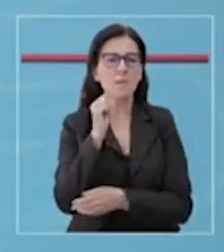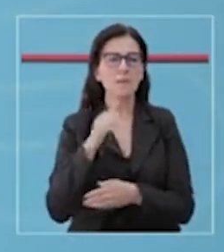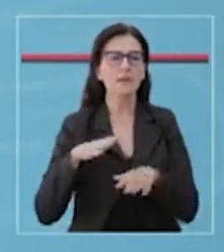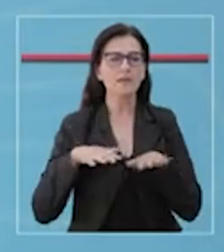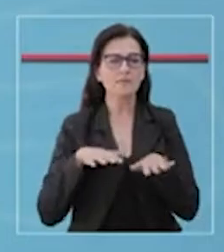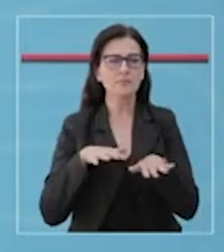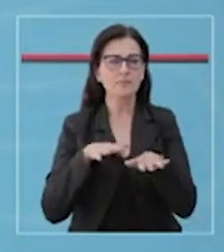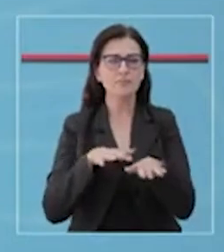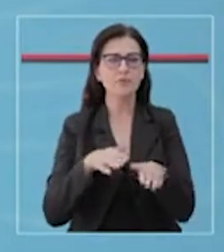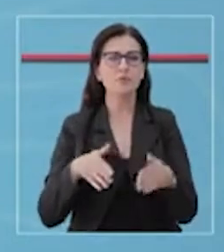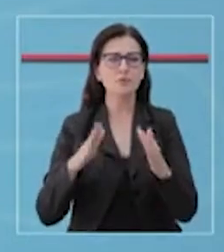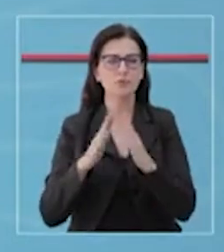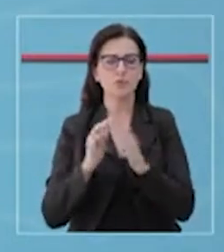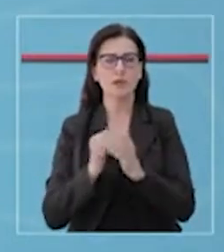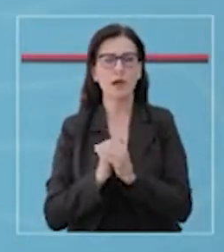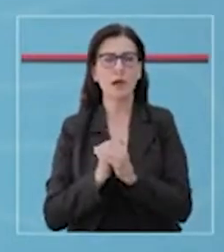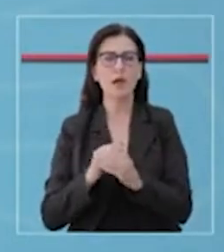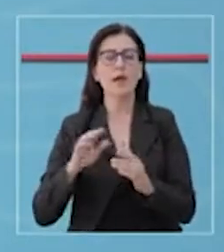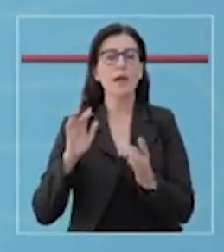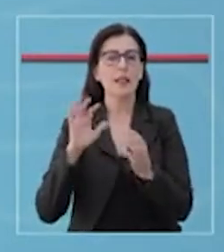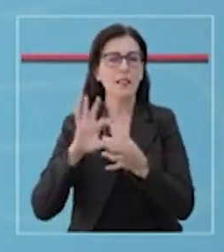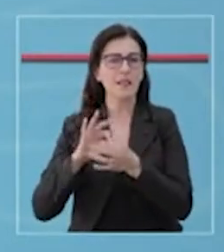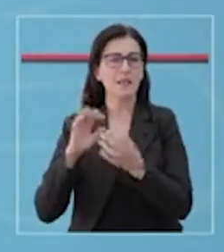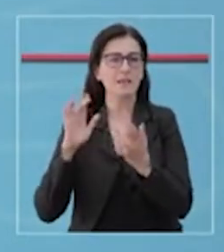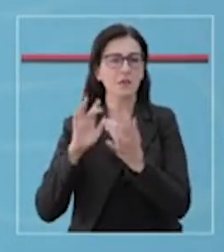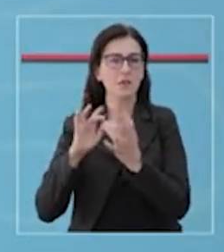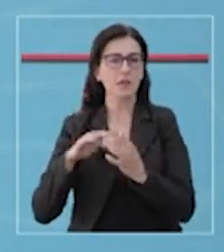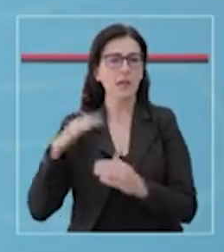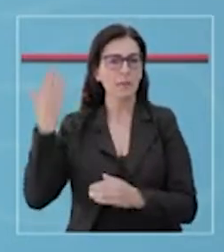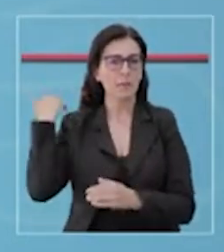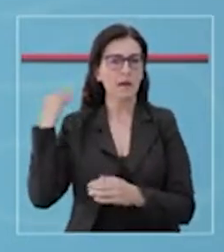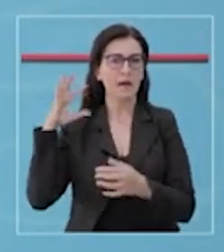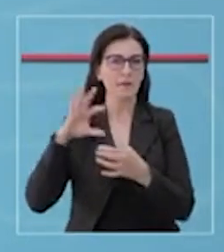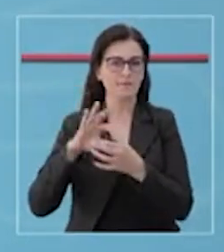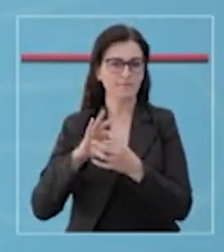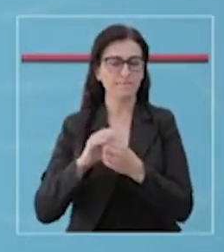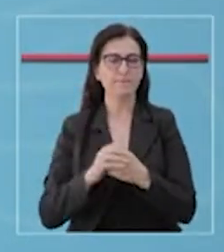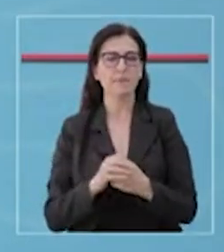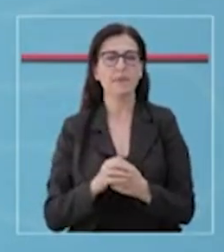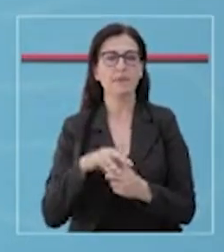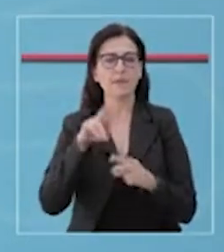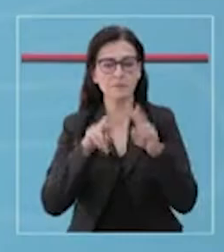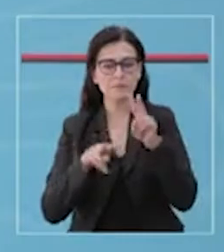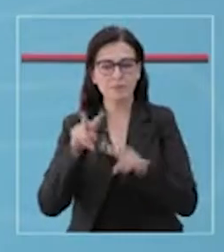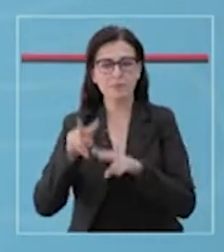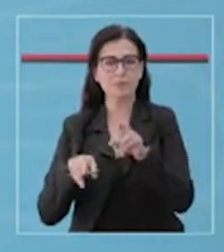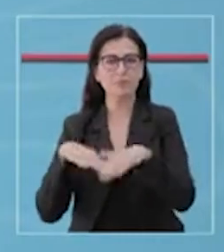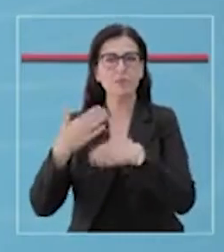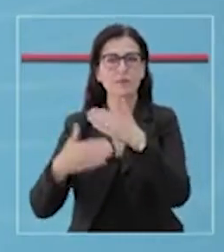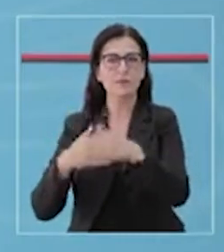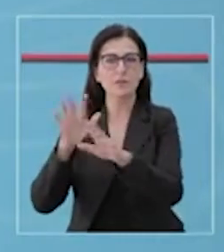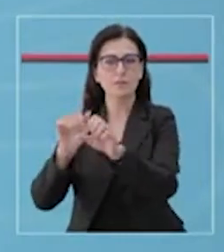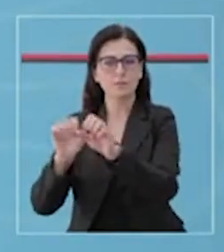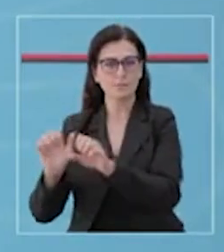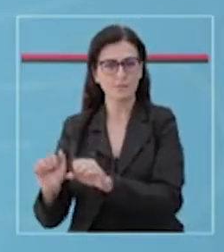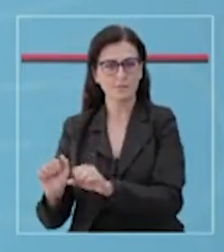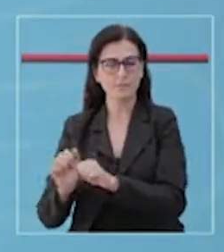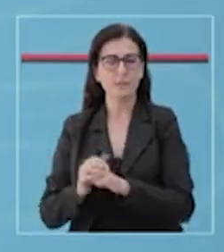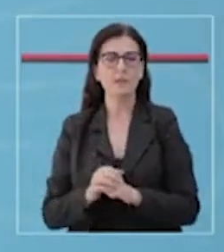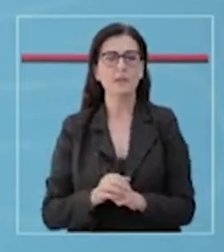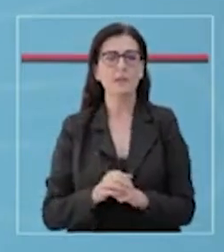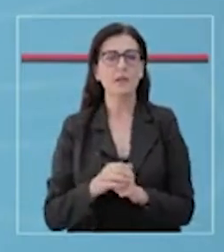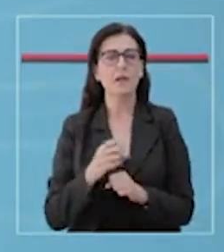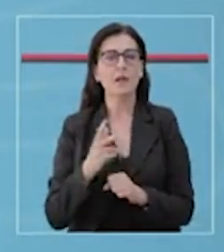rasteve të konfirmuar më herët pozitive, të identifikuar nga gjurmimi aktiv dhe hetimi epidemiologjik. Por